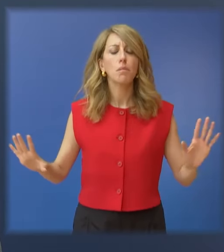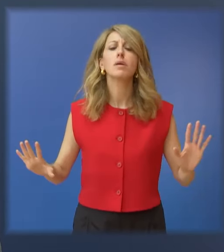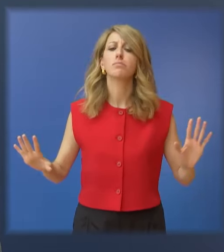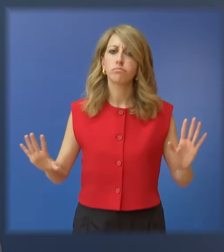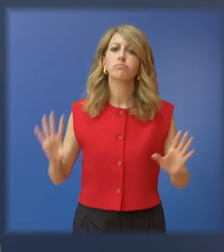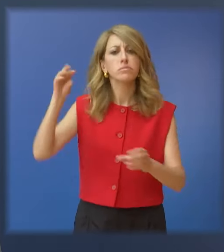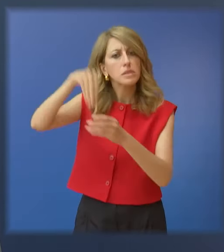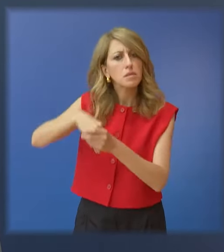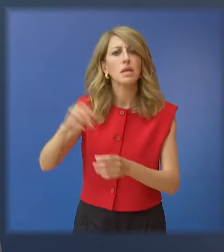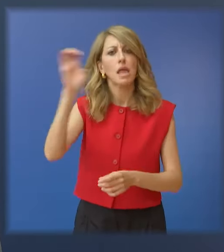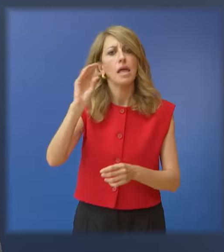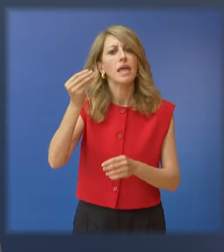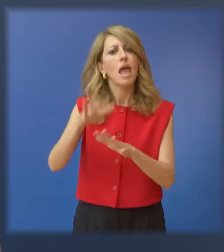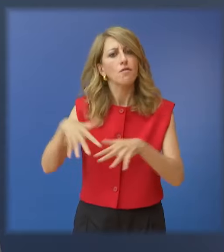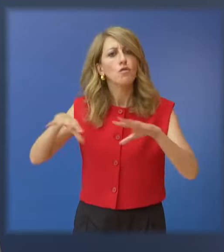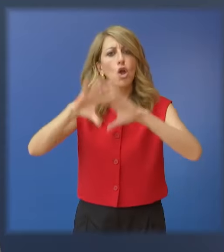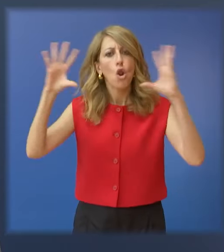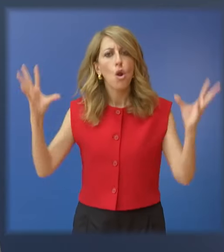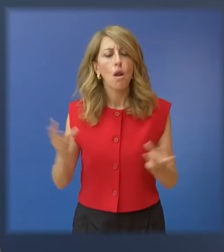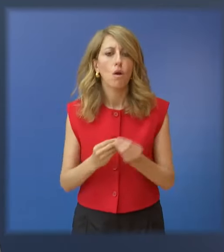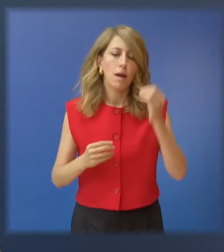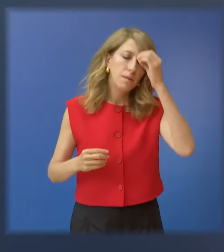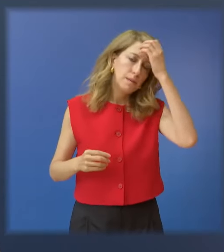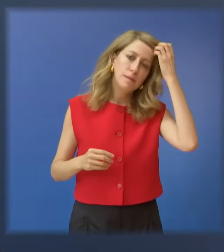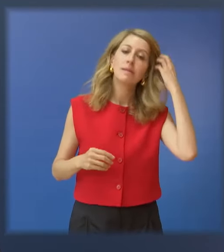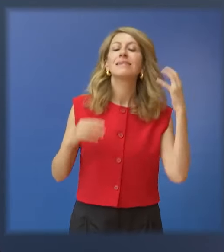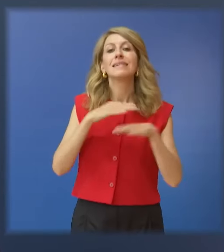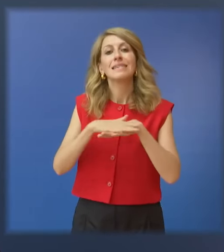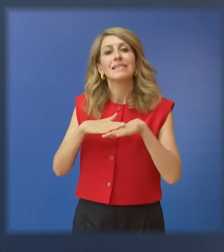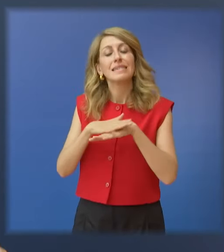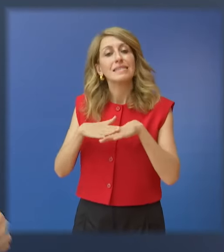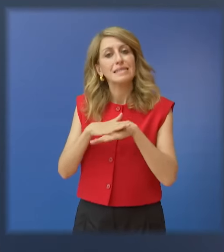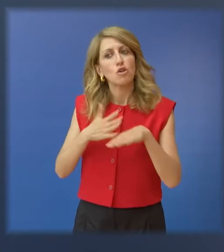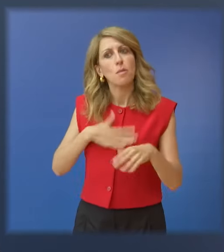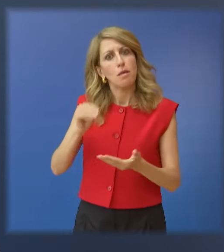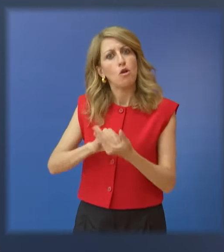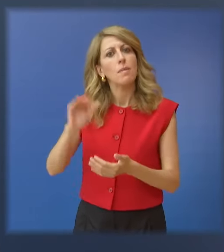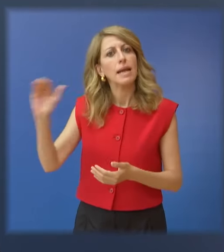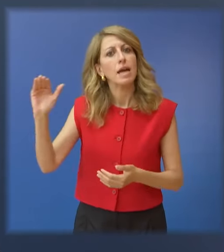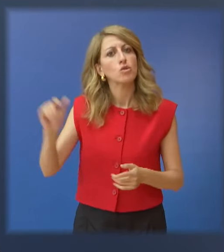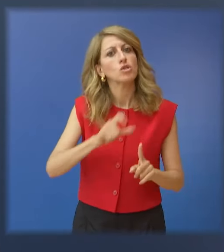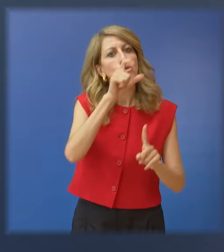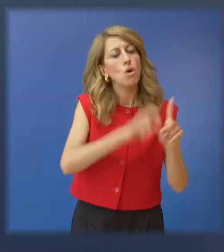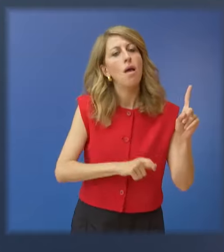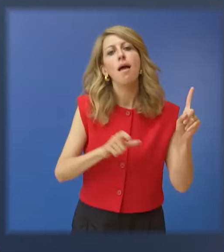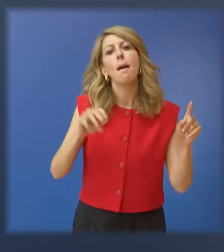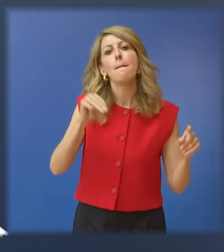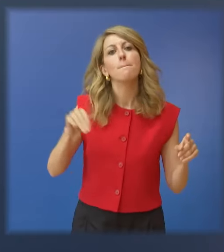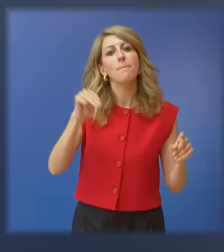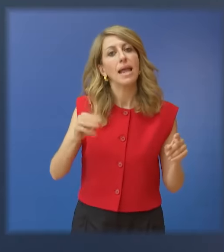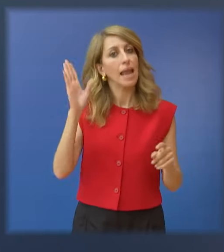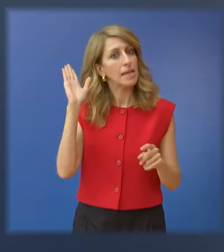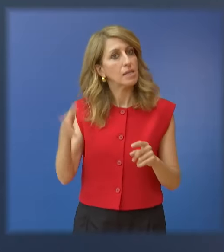κύριε πάλλη να ρωτήσω επιβεβαιώνεται ή διαψεύσω δημοσίευμα το σημερινό εκπροσωπείται μπορεί ο κύριος μπέρης να ψηφ στο ευρωπαϊκό λαϊκό κόμμα το